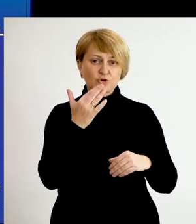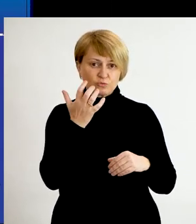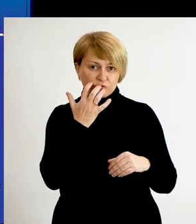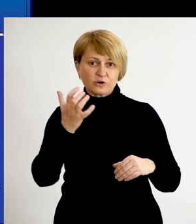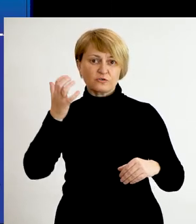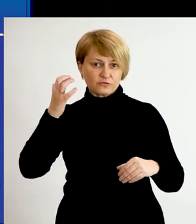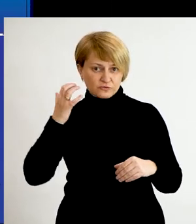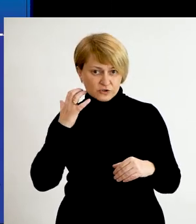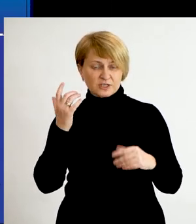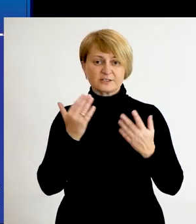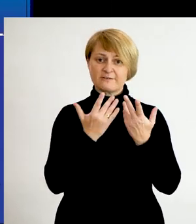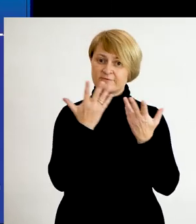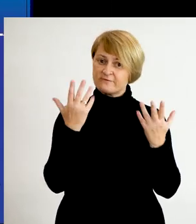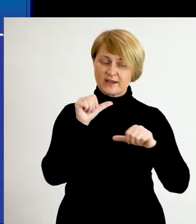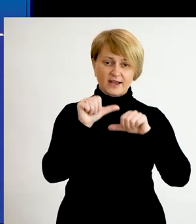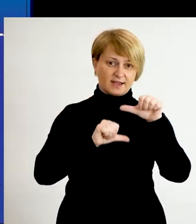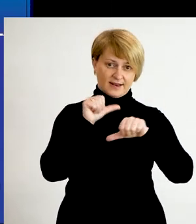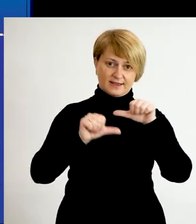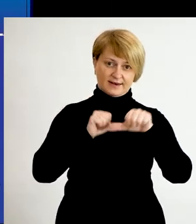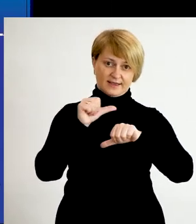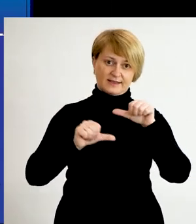już wcześniej Państwu